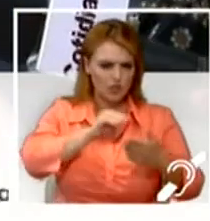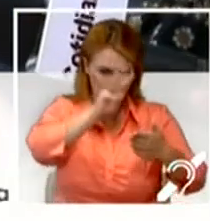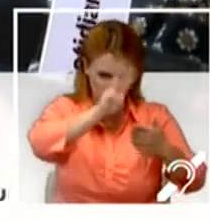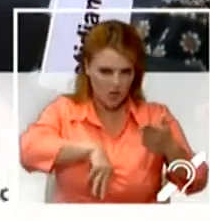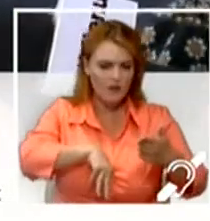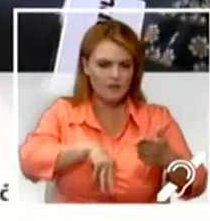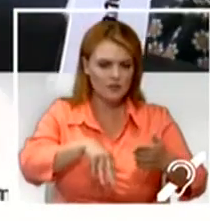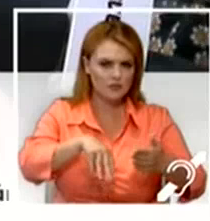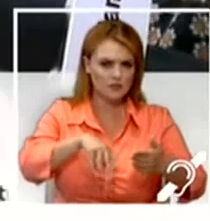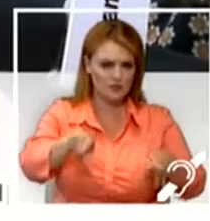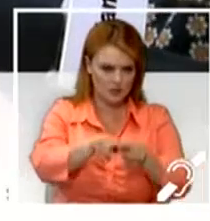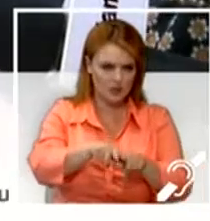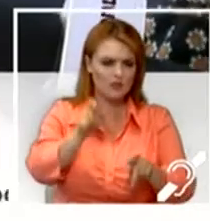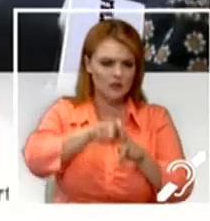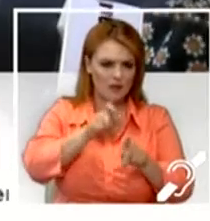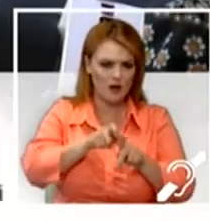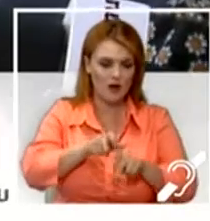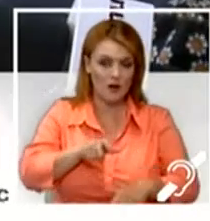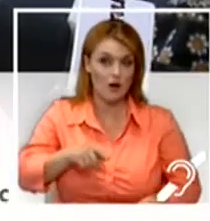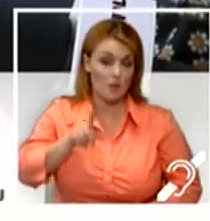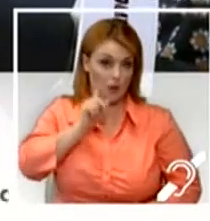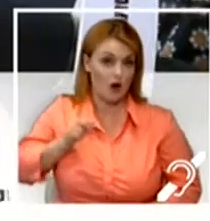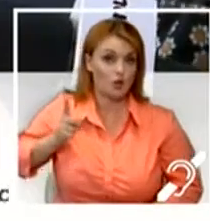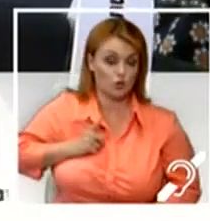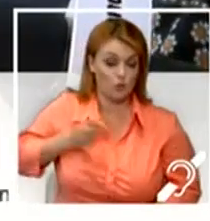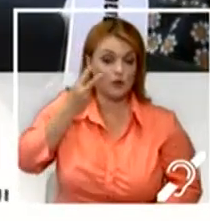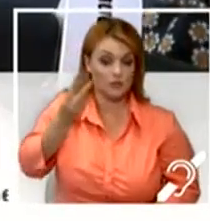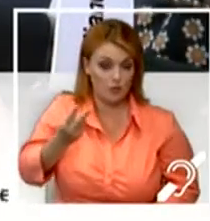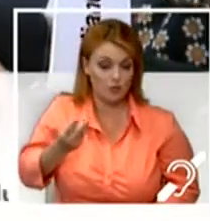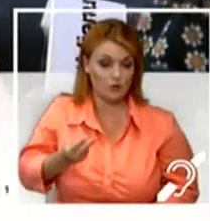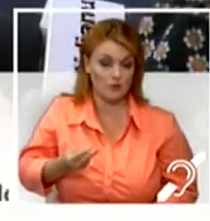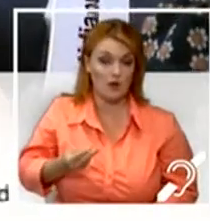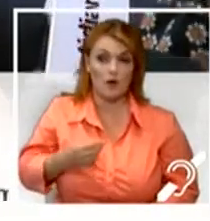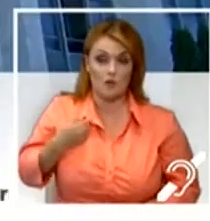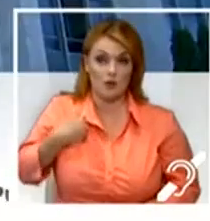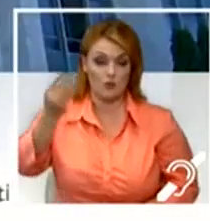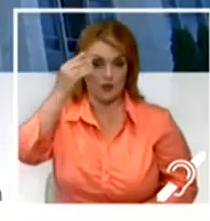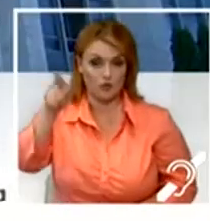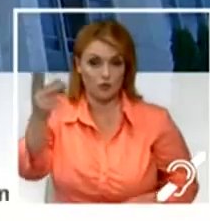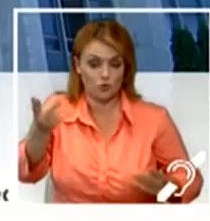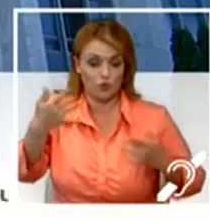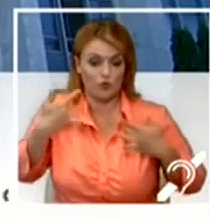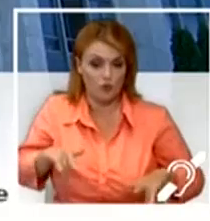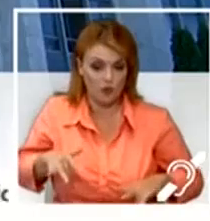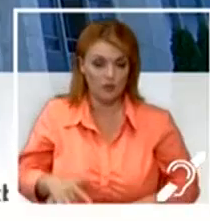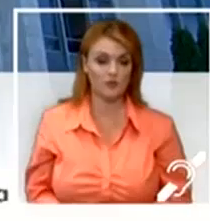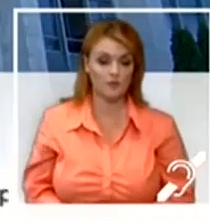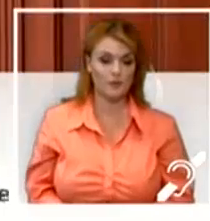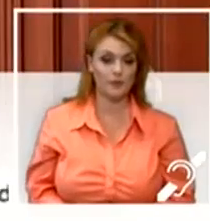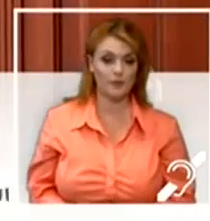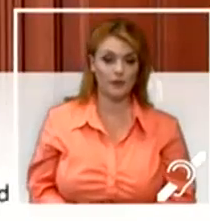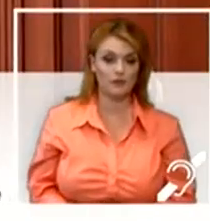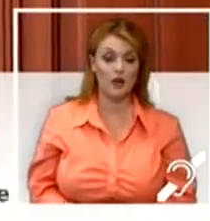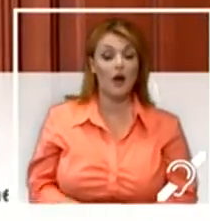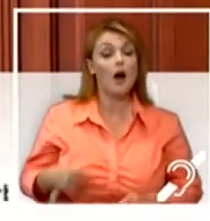în așteptare ca și dumneavoastră. Eu cred că trebuia de mult să mai fie acolo. Așa, spicmeni. Iar vicepremierul Oleg Serebrean